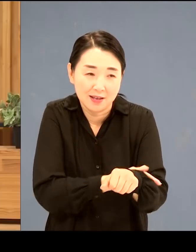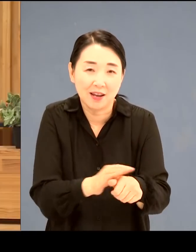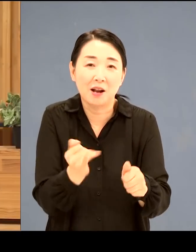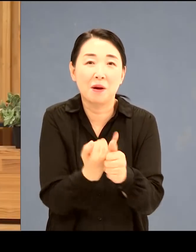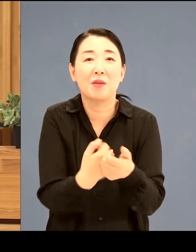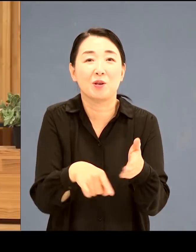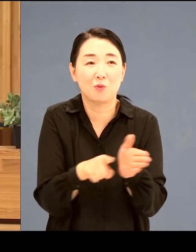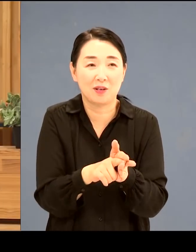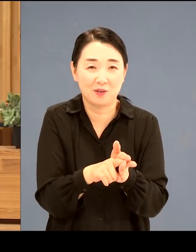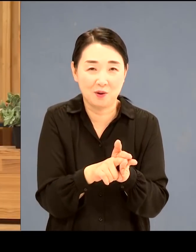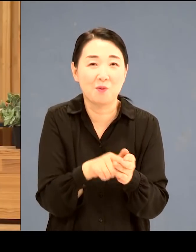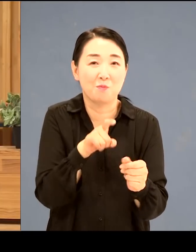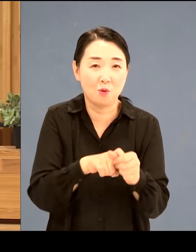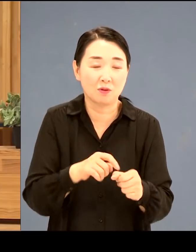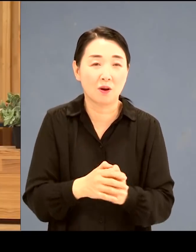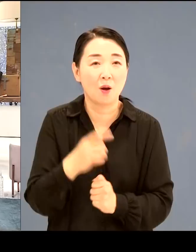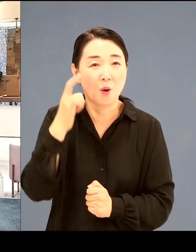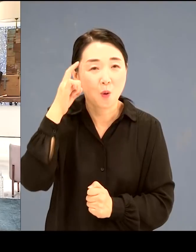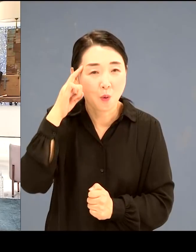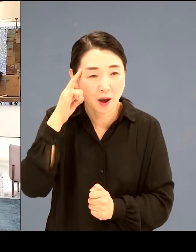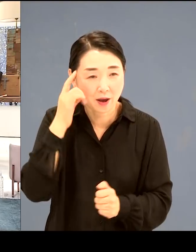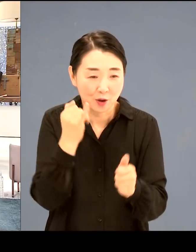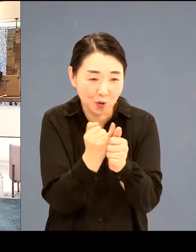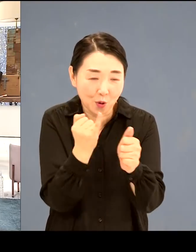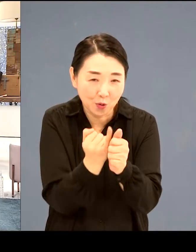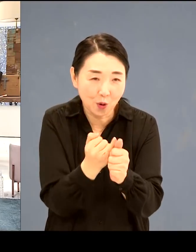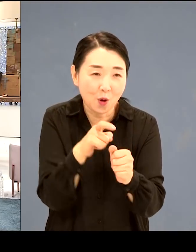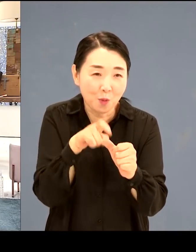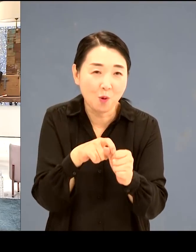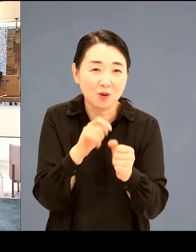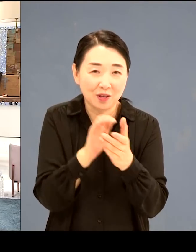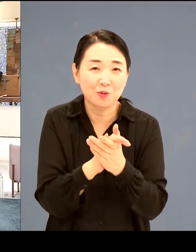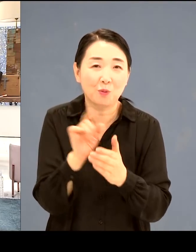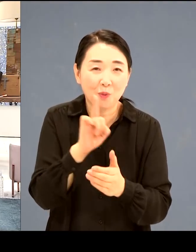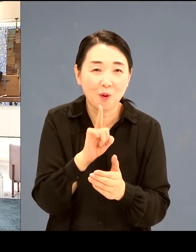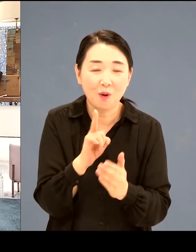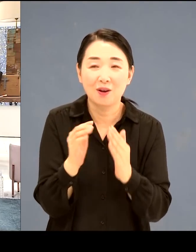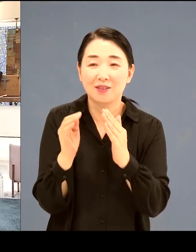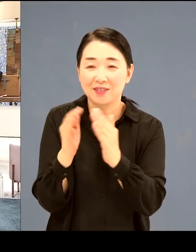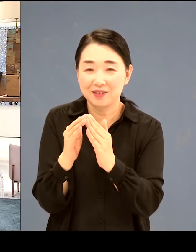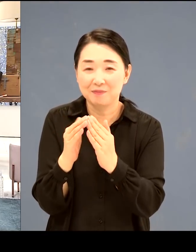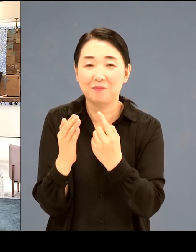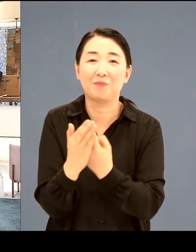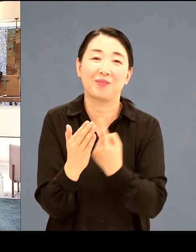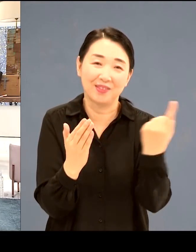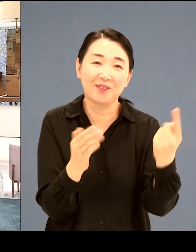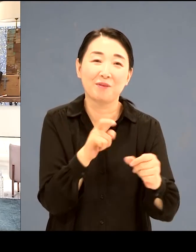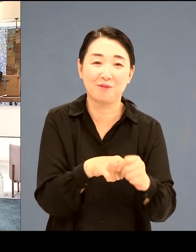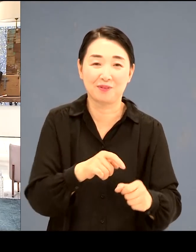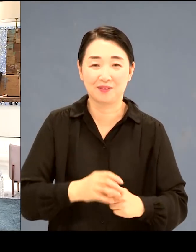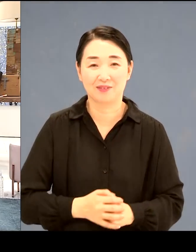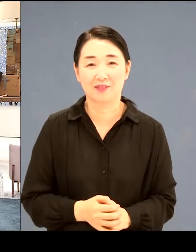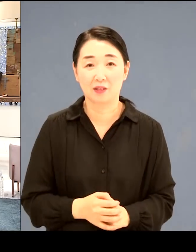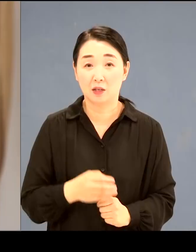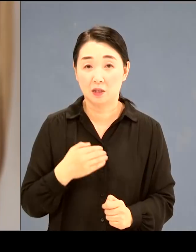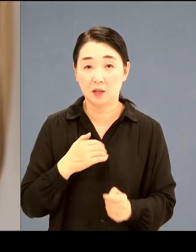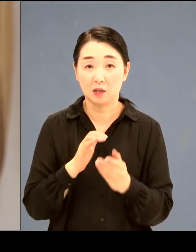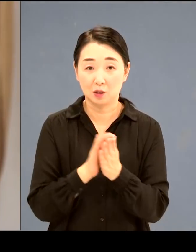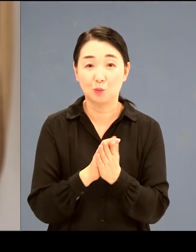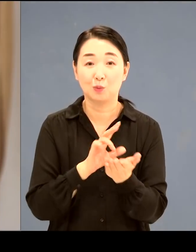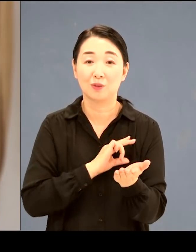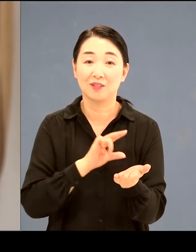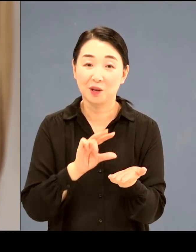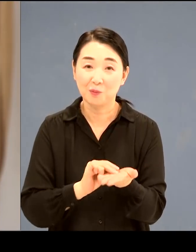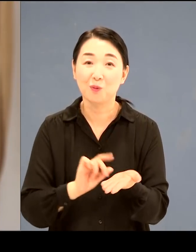배우자 기도가 목적인 이유는 집을 나가기 네. 위해서. 6월 1일부터 새벽 기도를 시작했는데 제 기도 제목이